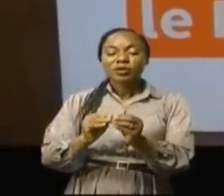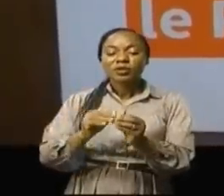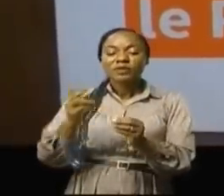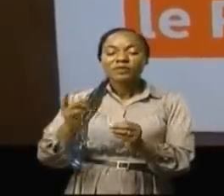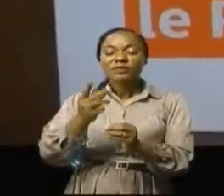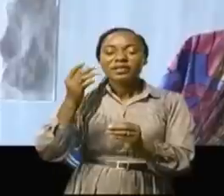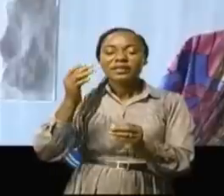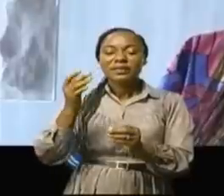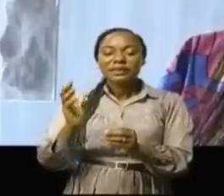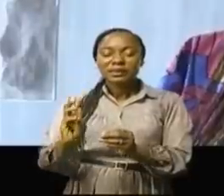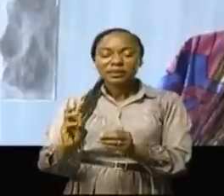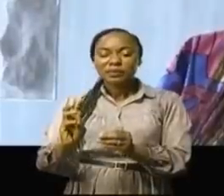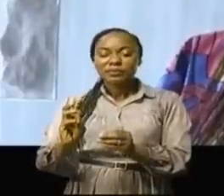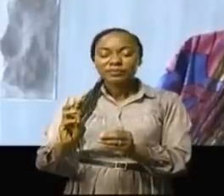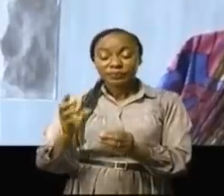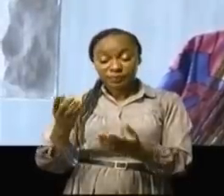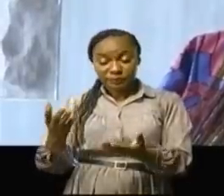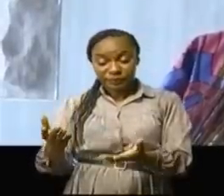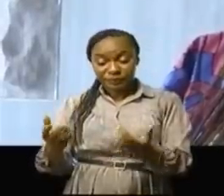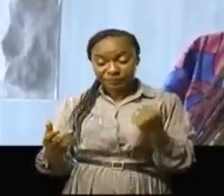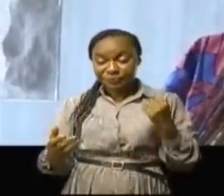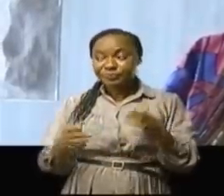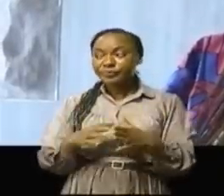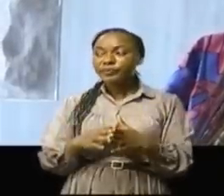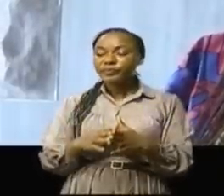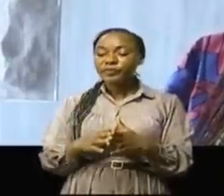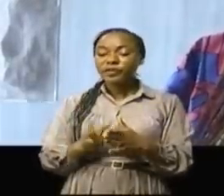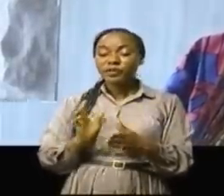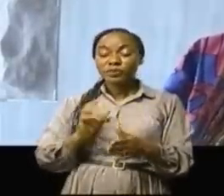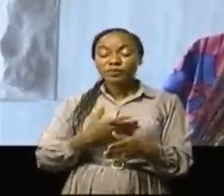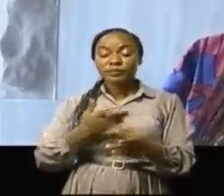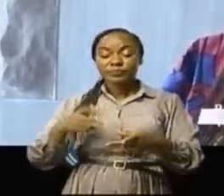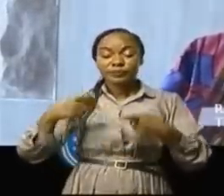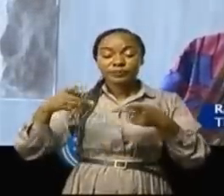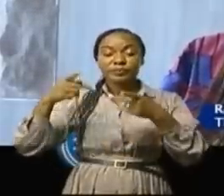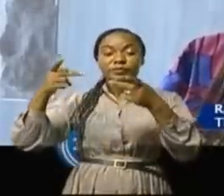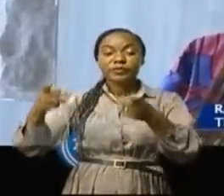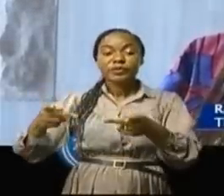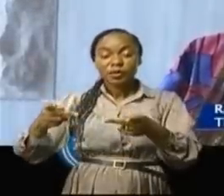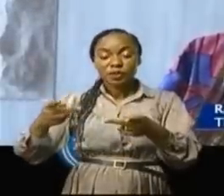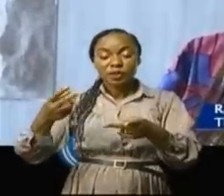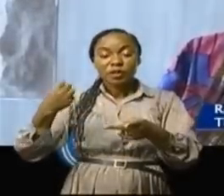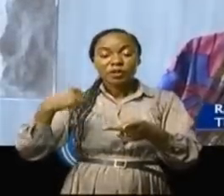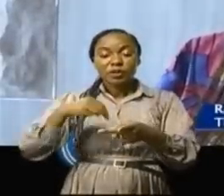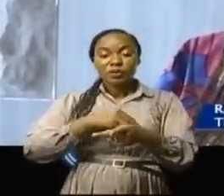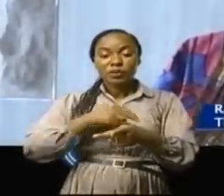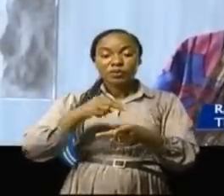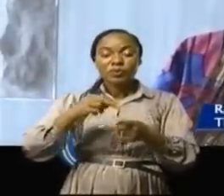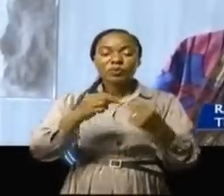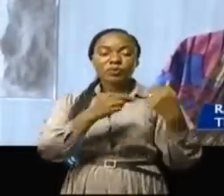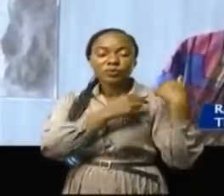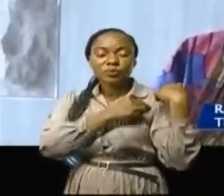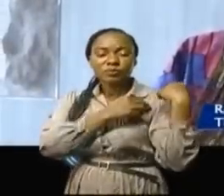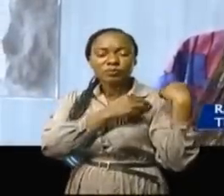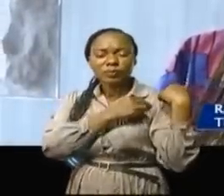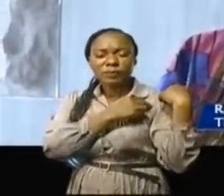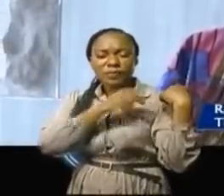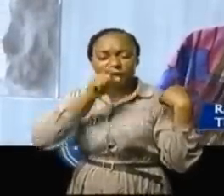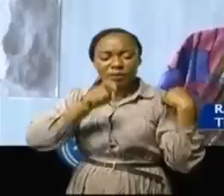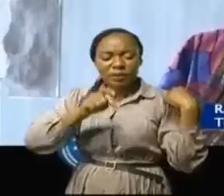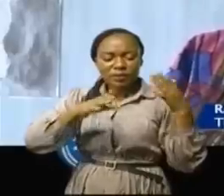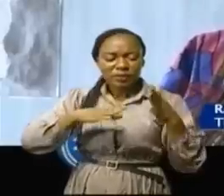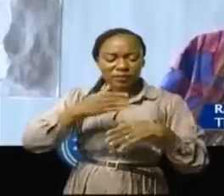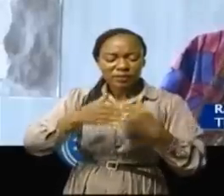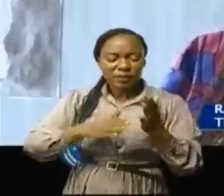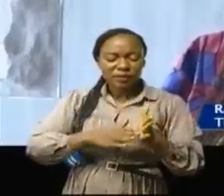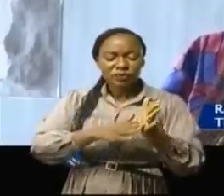Fonds mondial. Notre plaidoyer consistait à ce que les députés puissent s'en approprier et qu'ils puissent faire un suivi